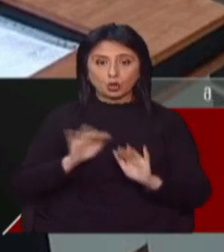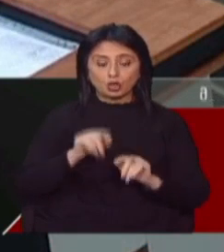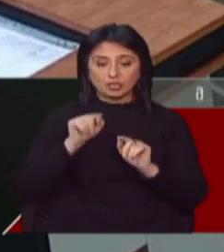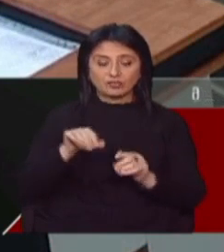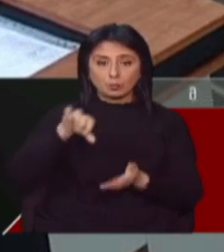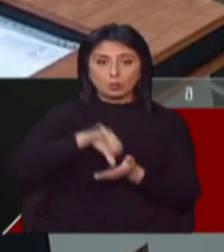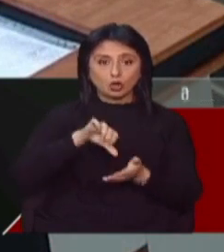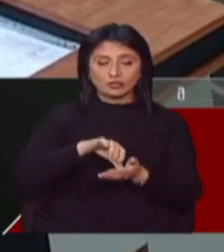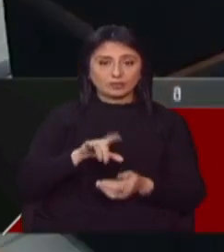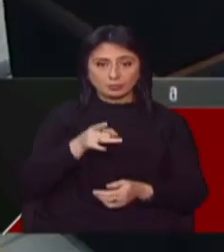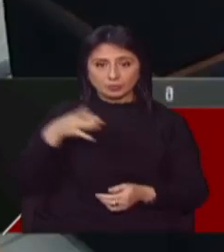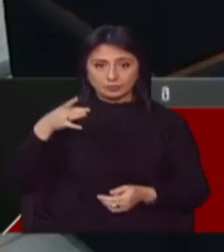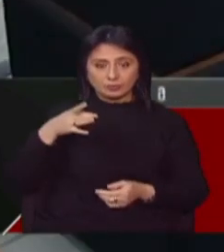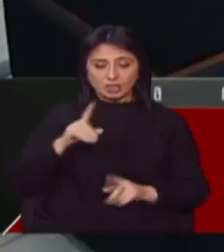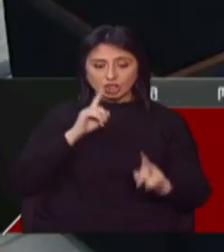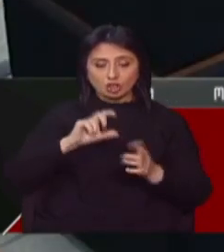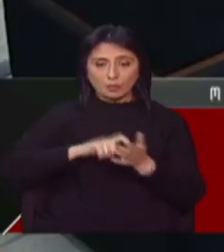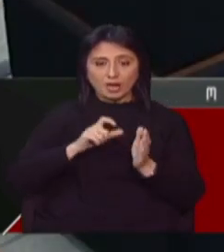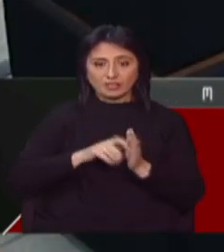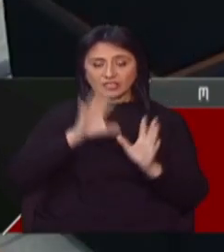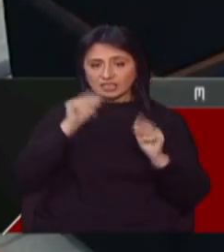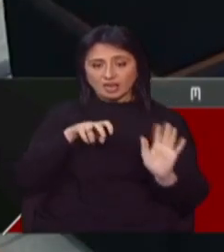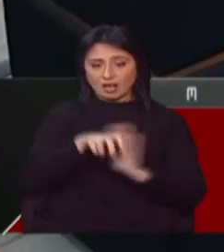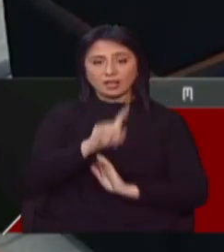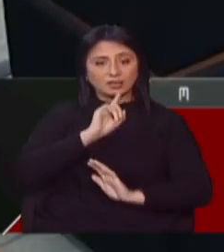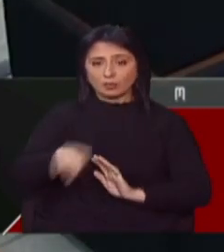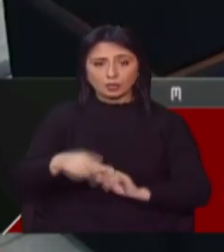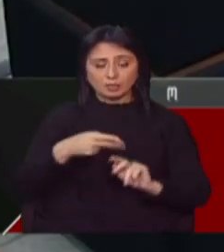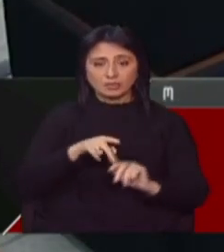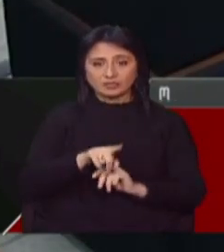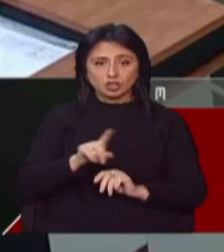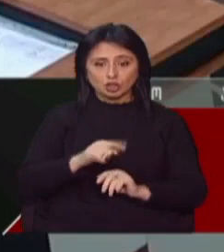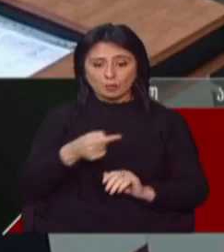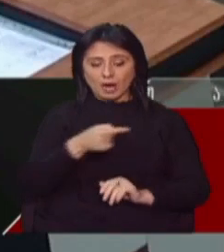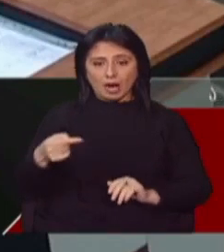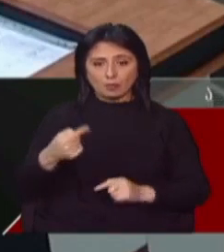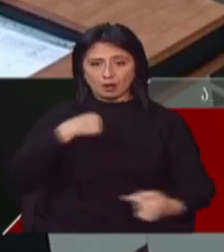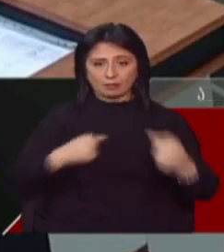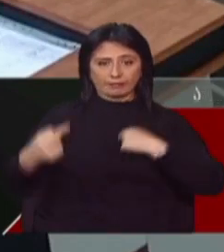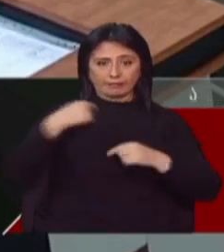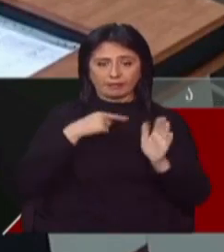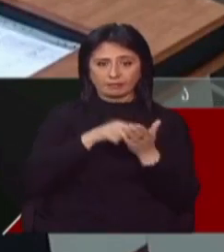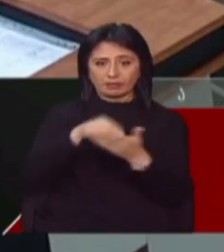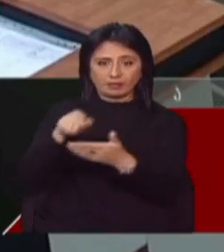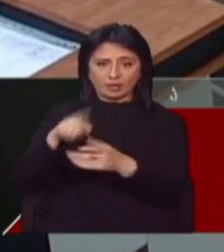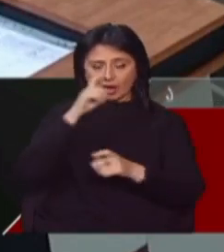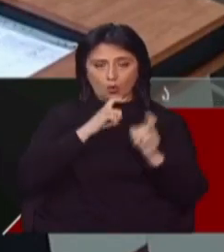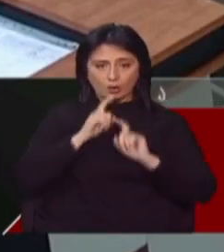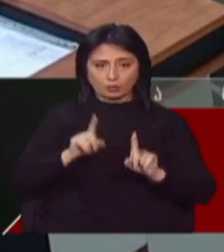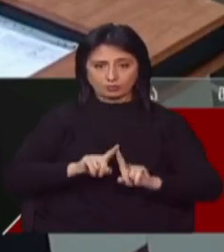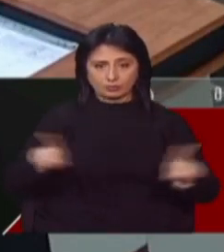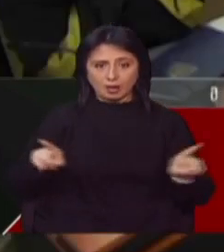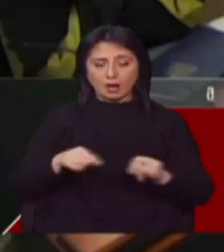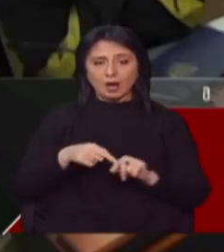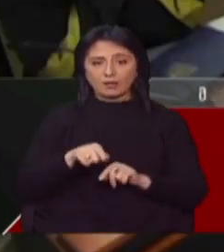ისინი მონაწილეობას არ მიიღებენ, სხდომათა დარბაზში საერთოდ არ შევლენ, იმისათვის რომ გამოირიცხონ რაიმე გაუგებრობა ამ პროცესში.